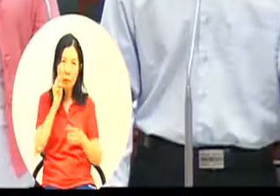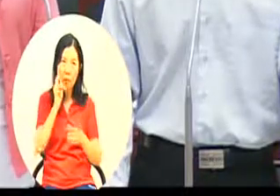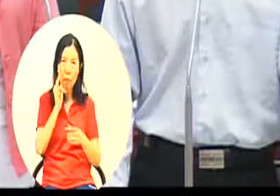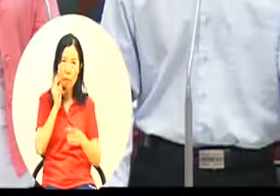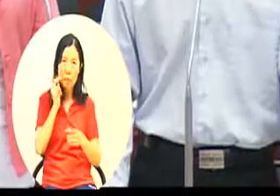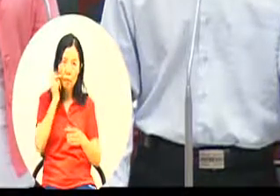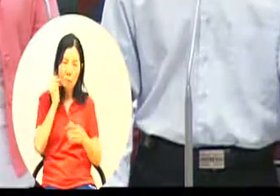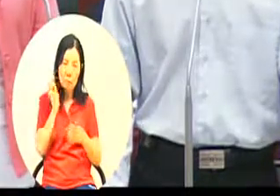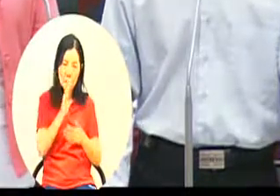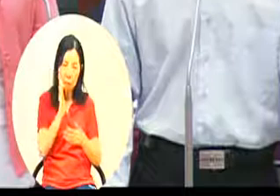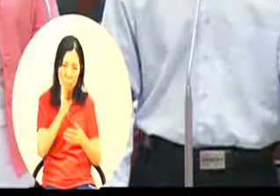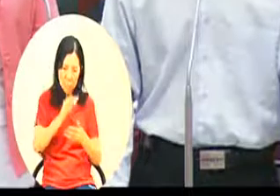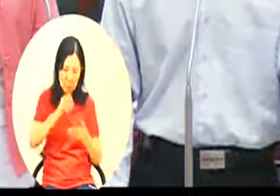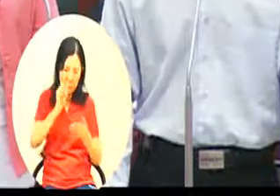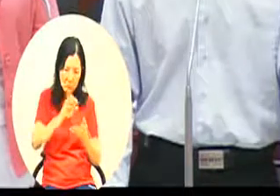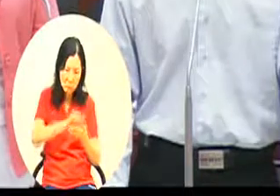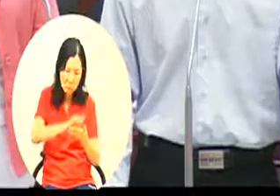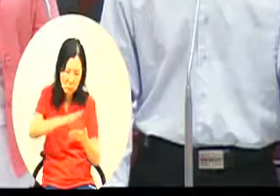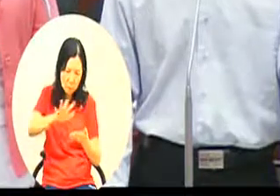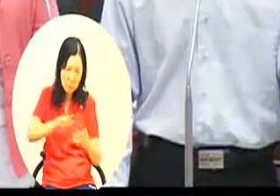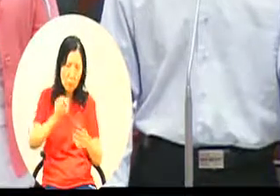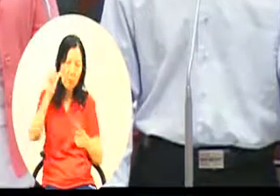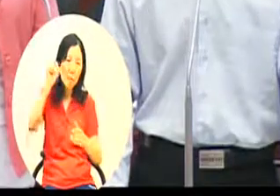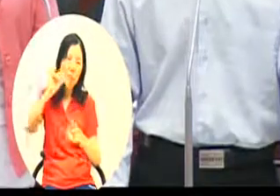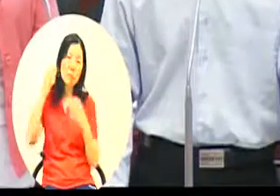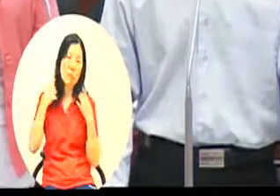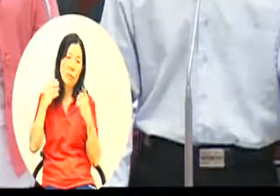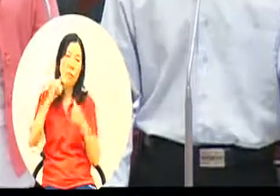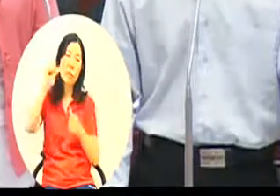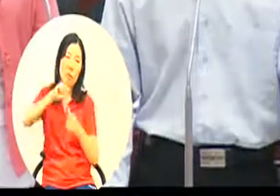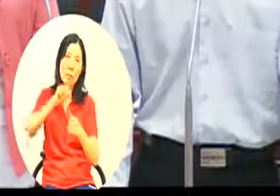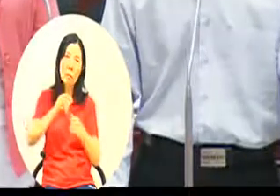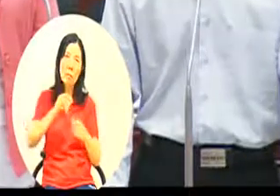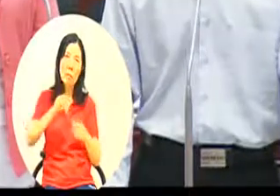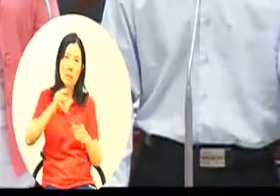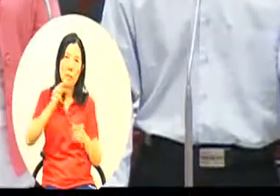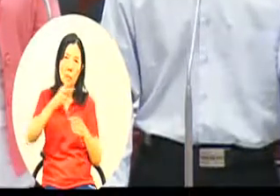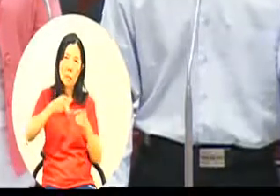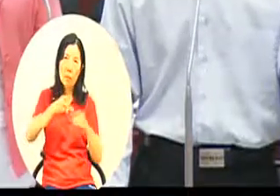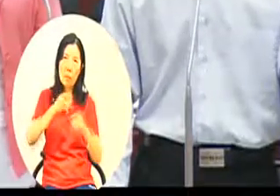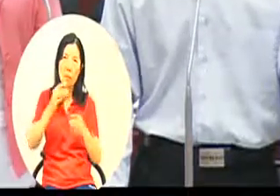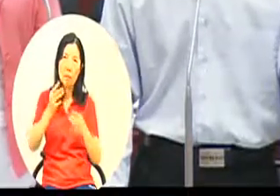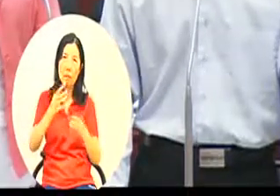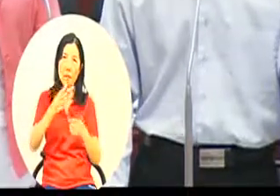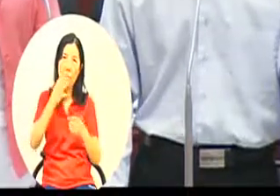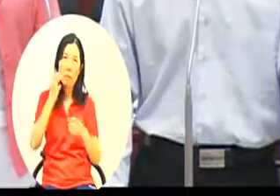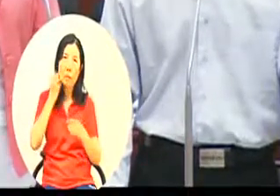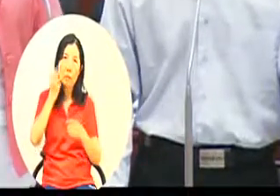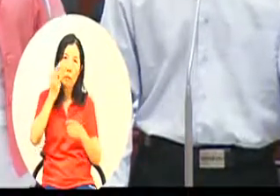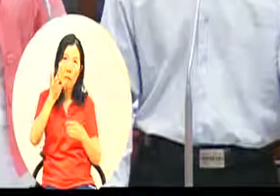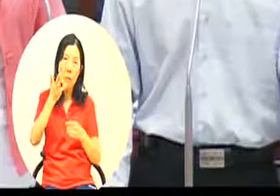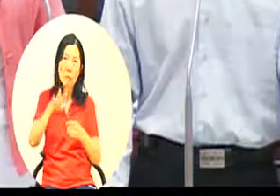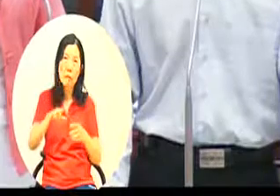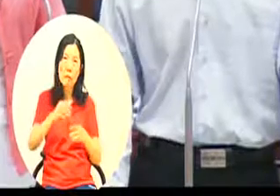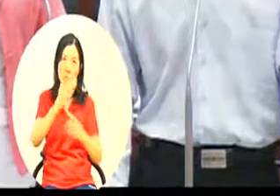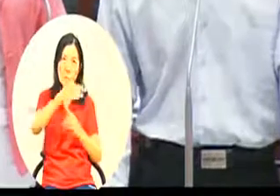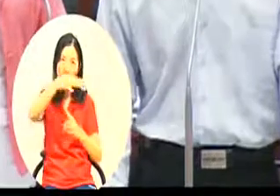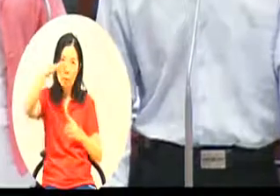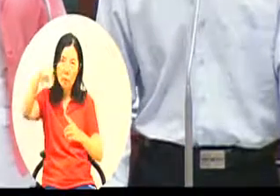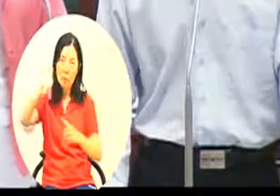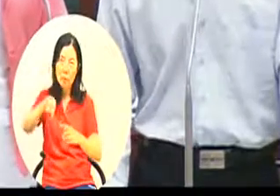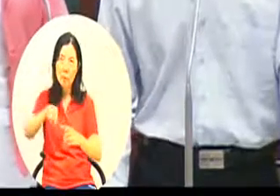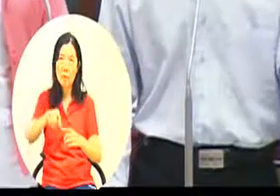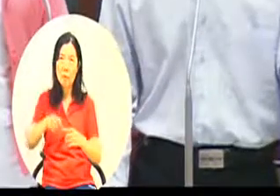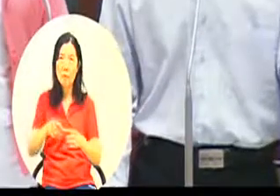样放，他就负责人被判了2年8个月呢。 不是，那个跟议员报告，旗山那个案子